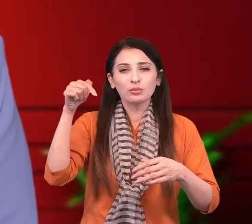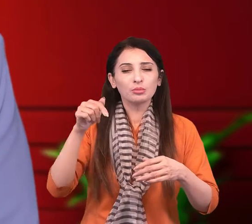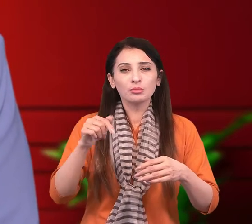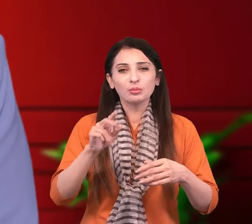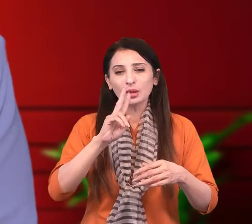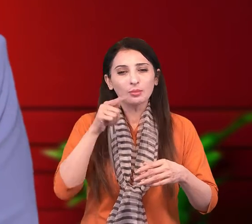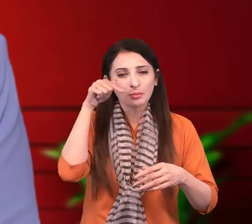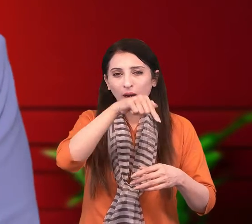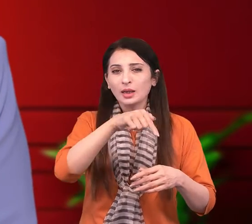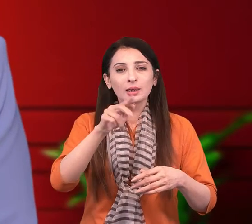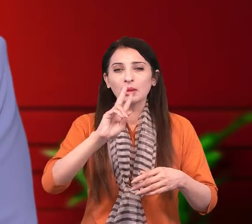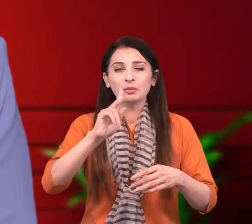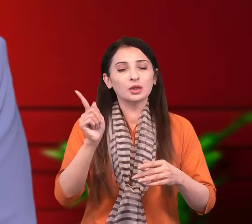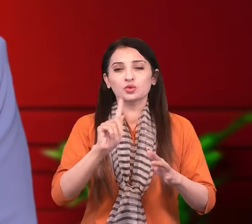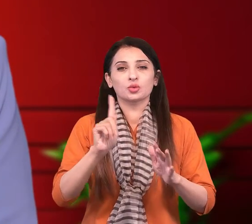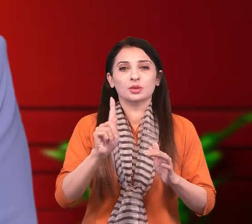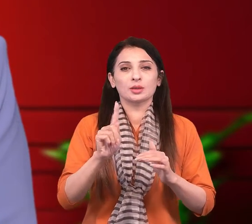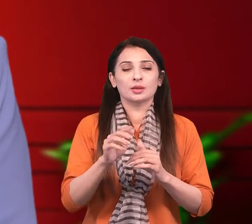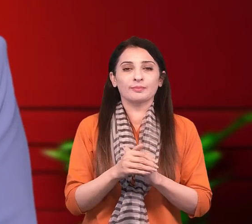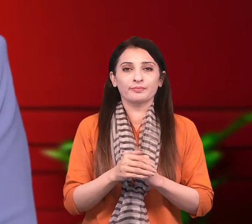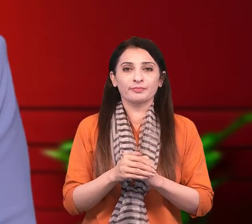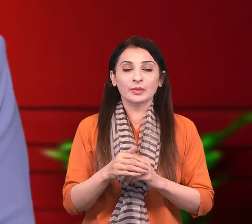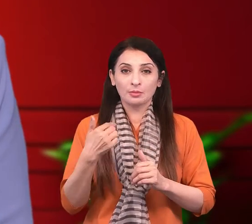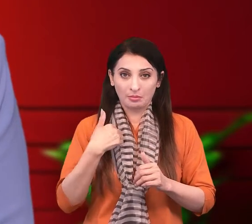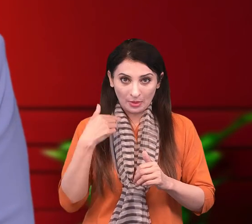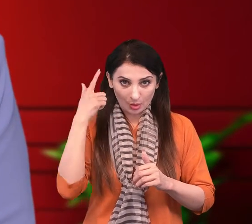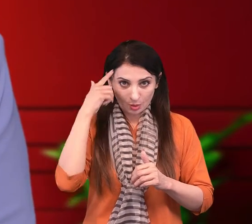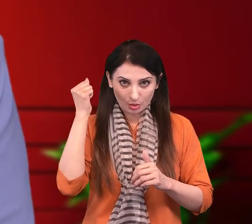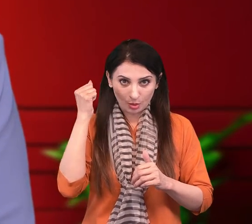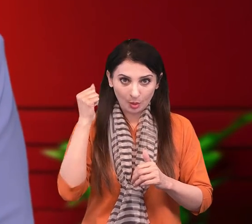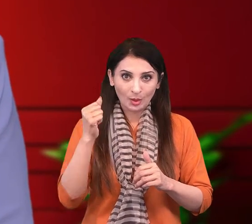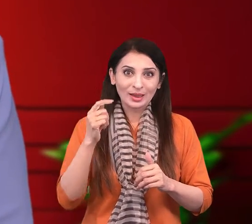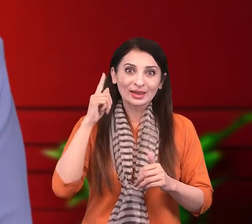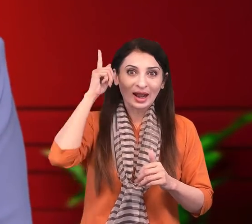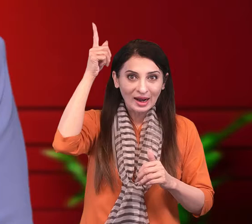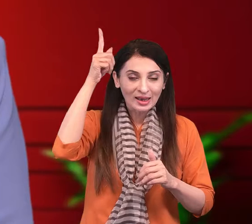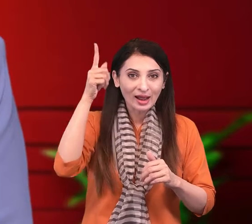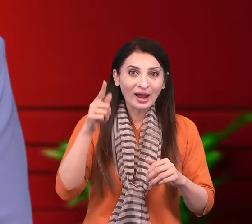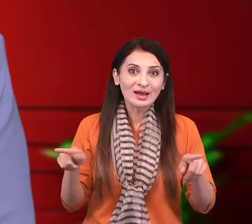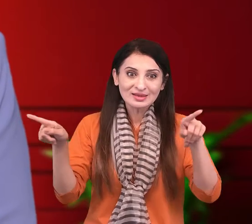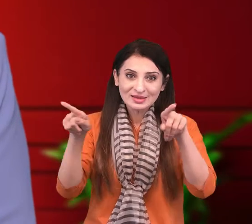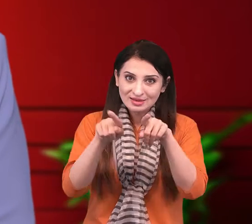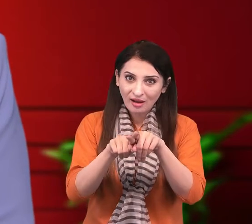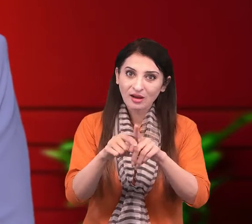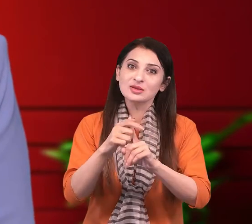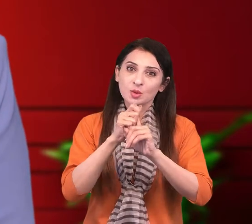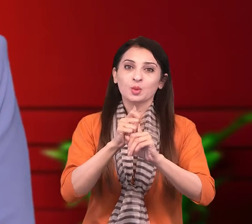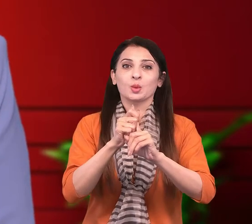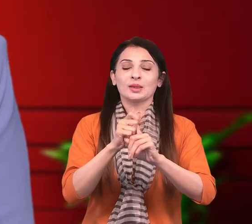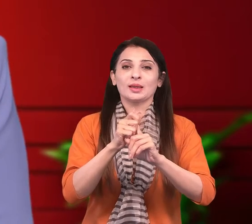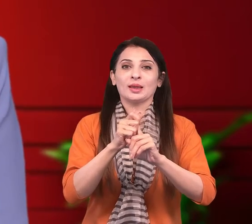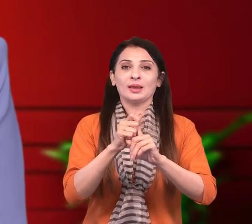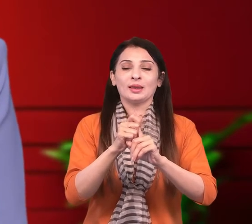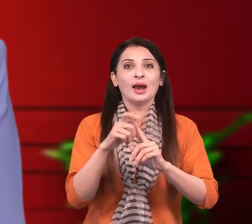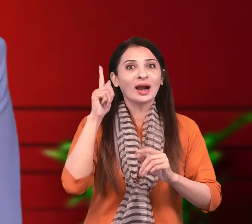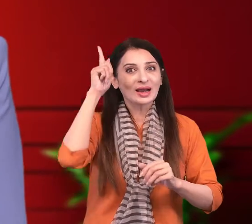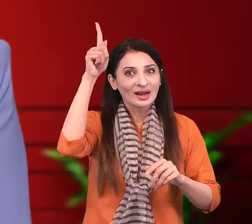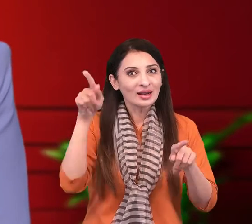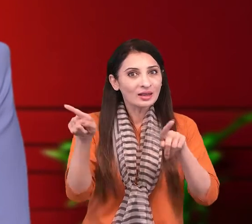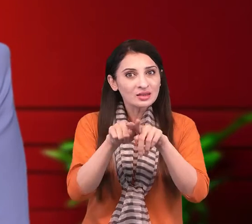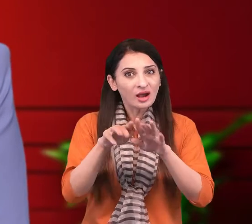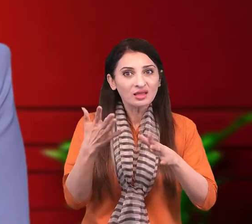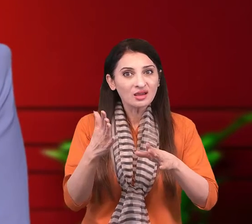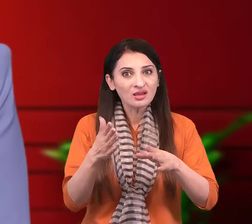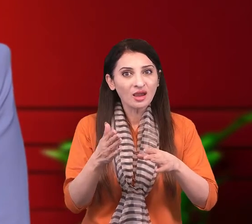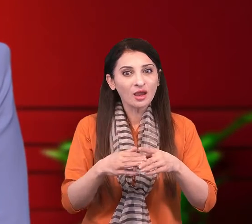wondering what the relationship of the awam या आम पाकिस्तानी person with Allah Ta'ala and shame was.